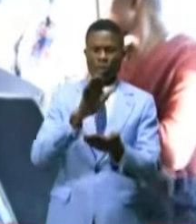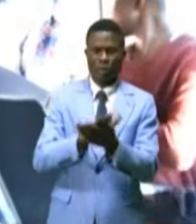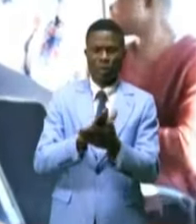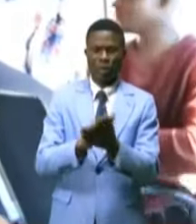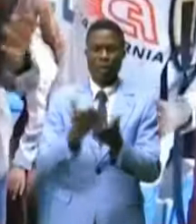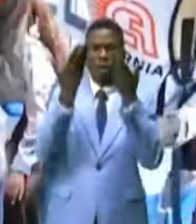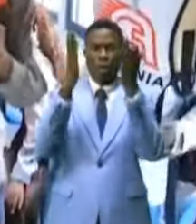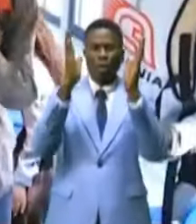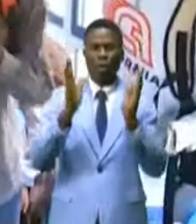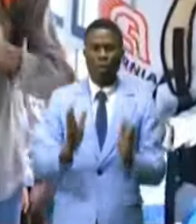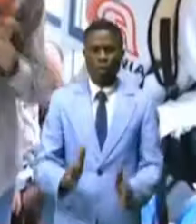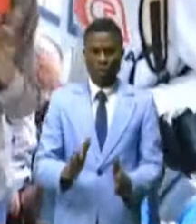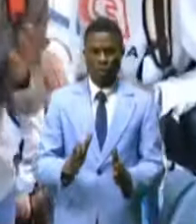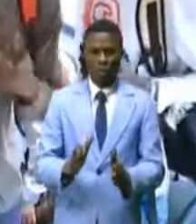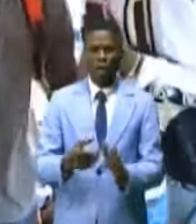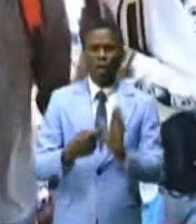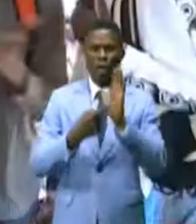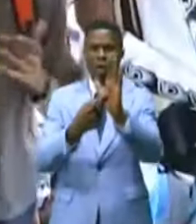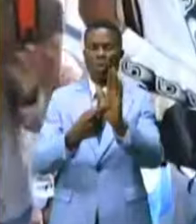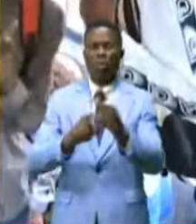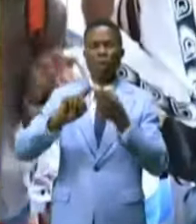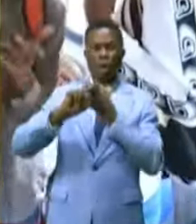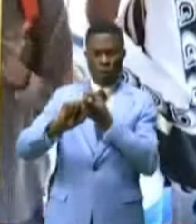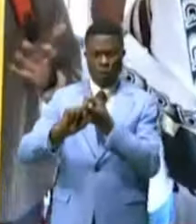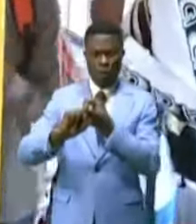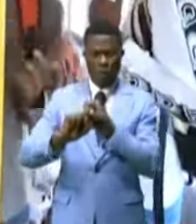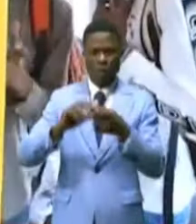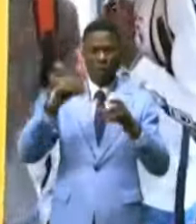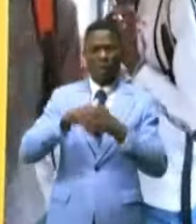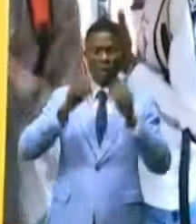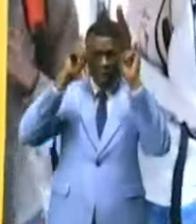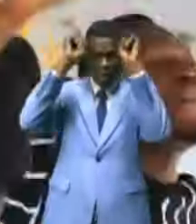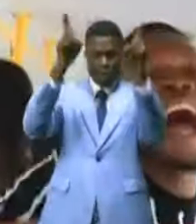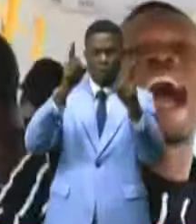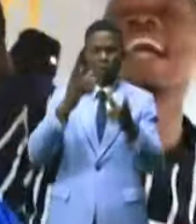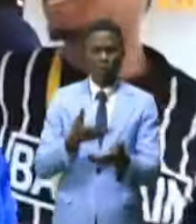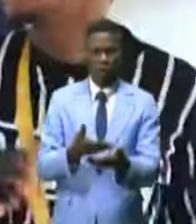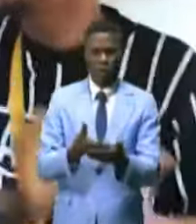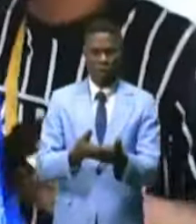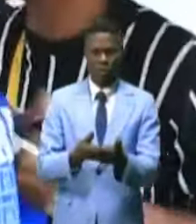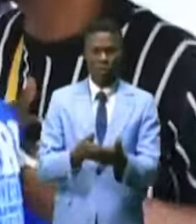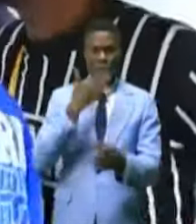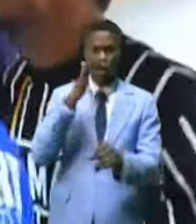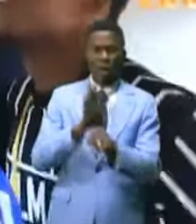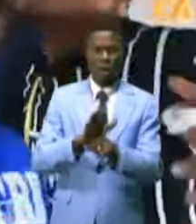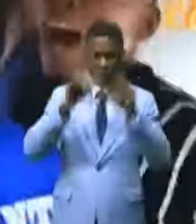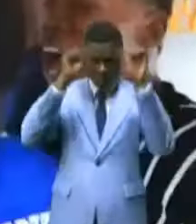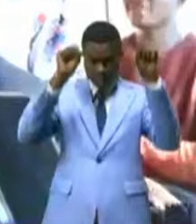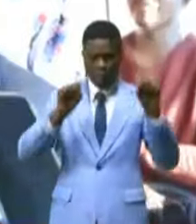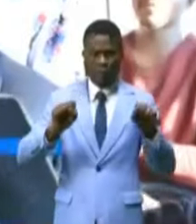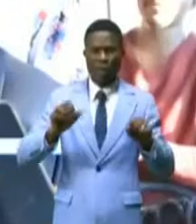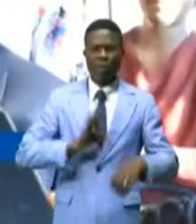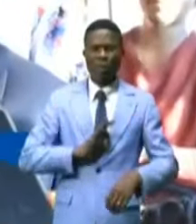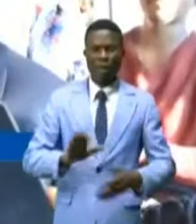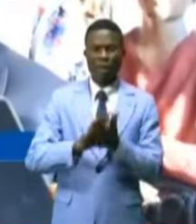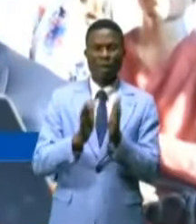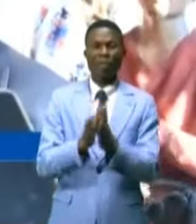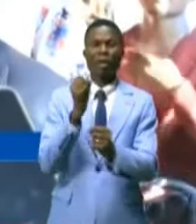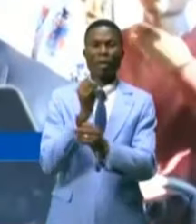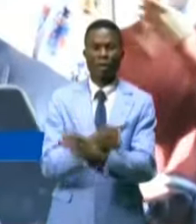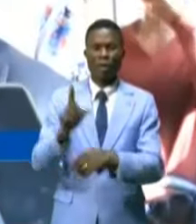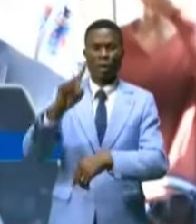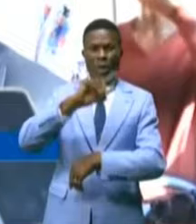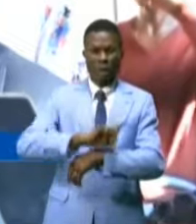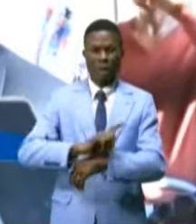aux étudiants qui ont fait confiance en Transacadémia. La promesse du chef s'est matérialisée. Je voudrais